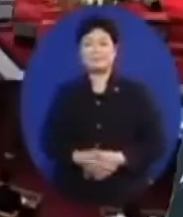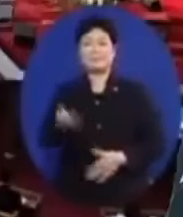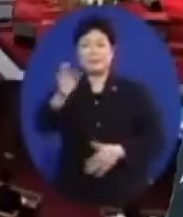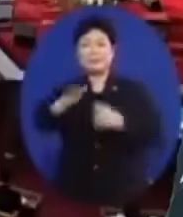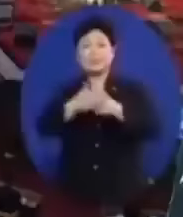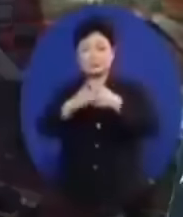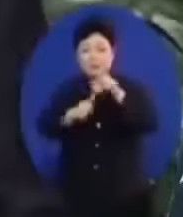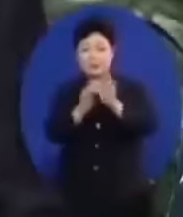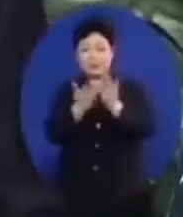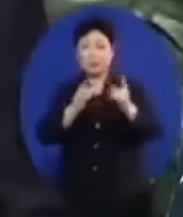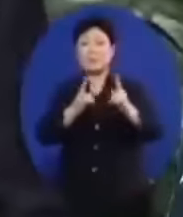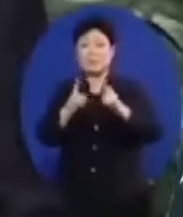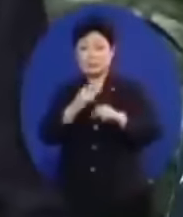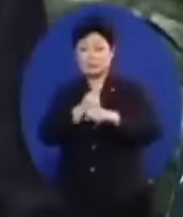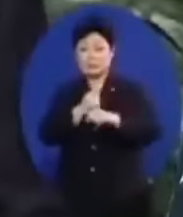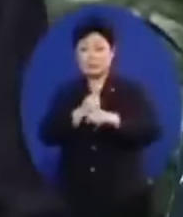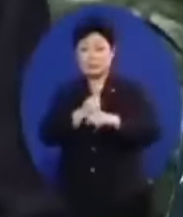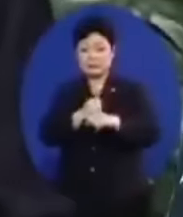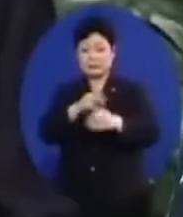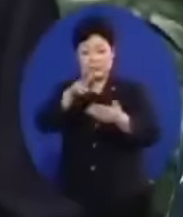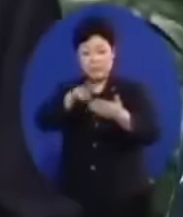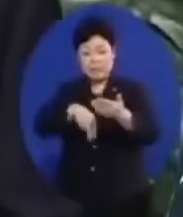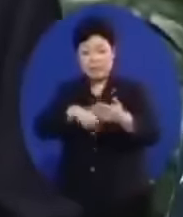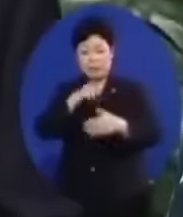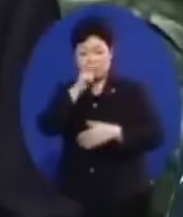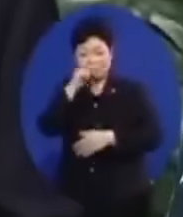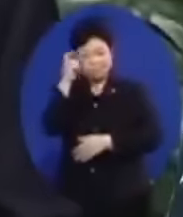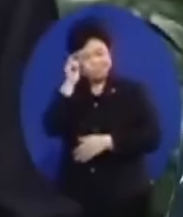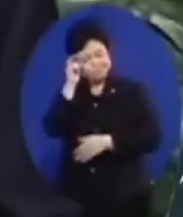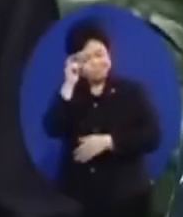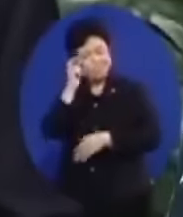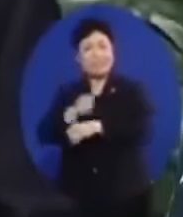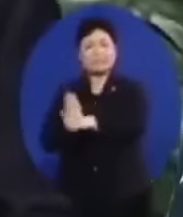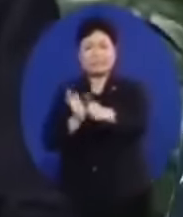그러므로 성경 말씀은 읽고 묵상을 해야 되는 것입니다.